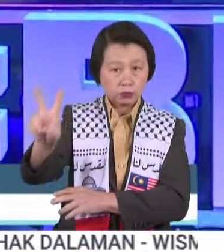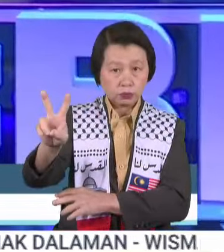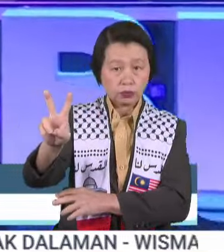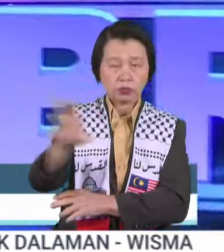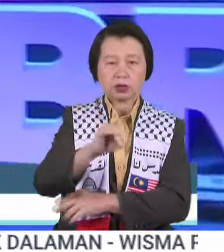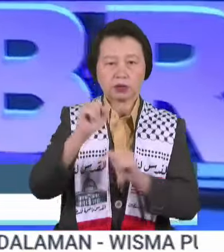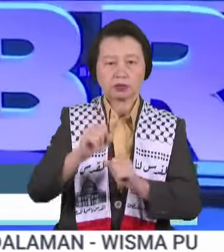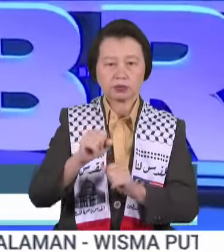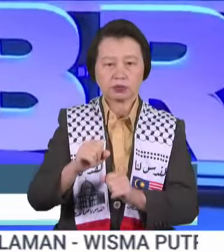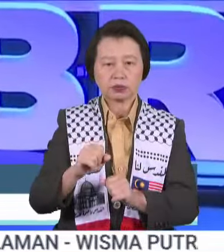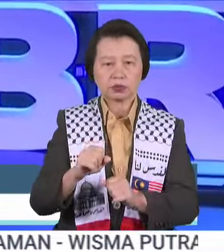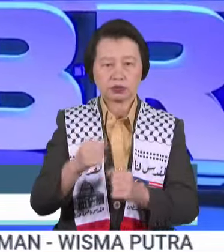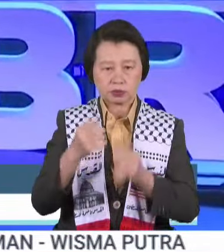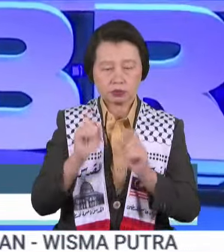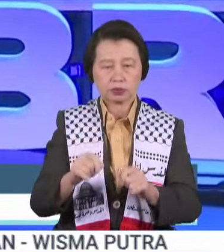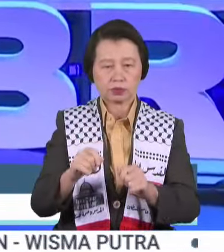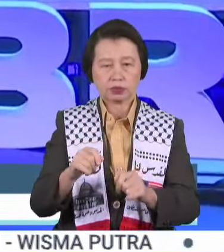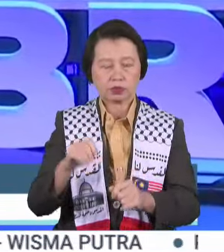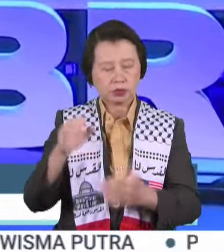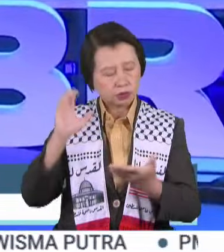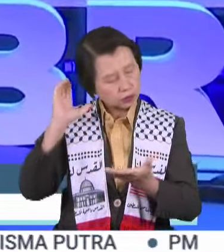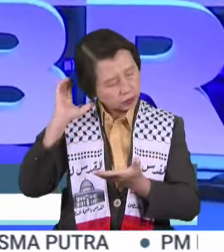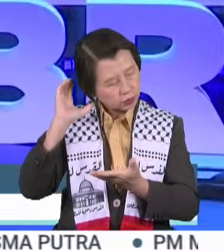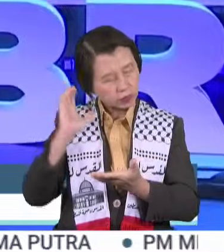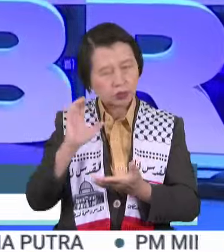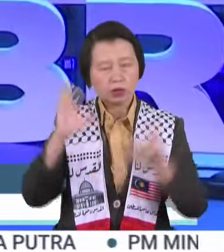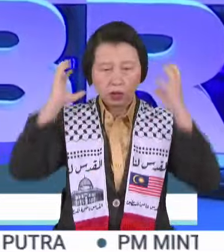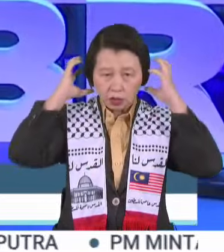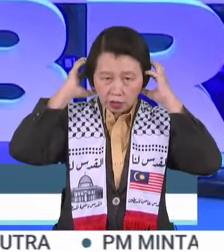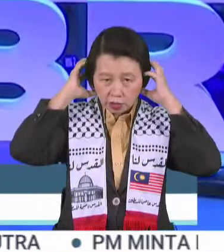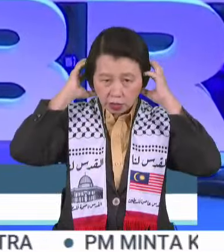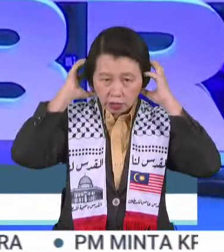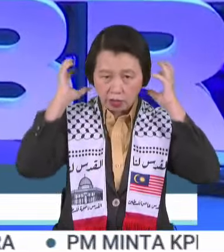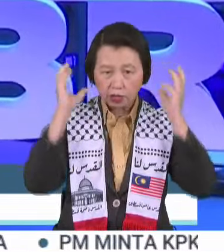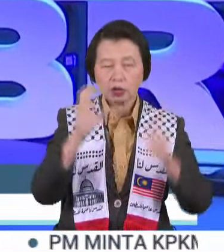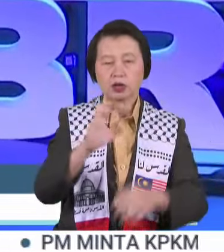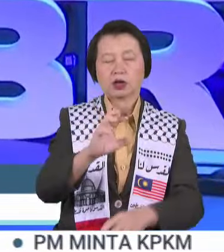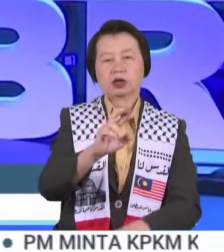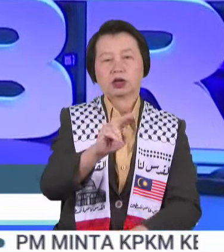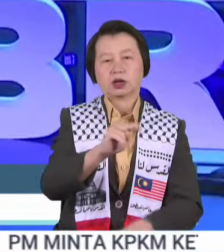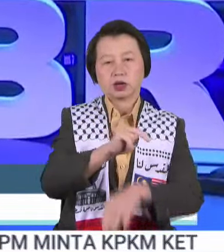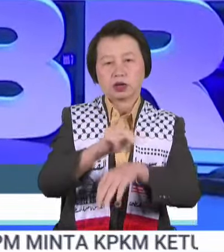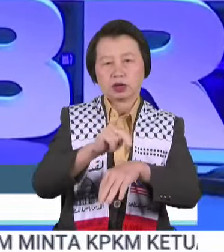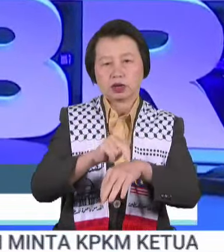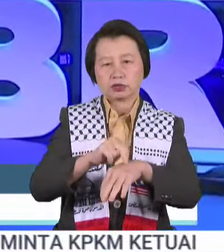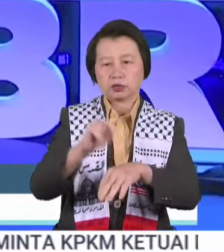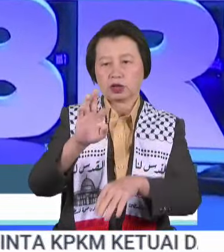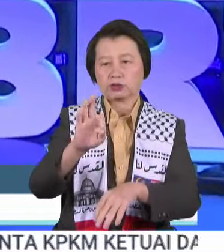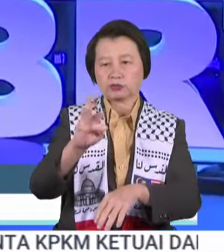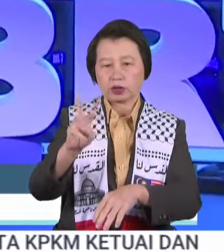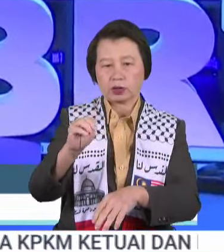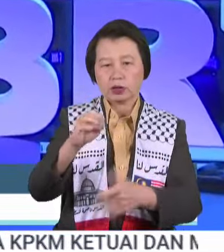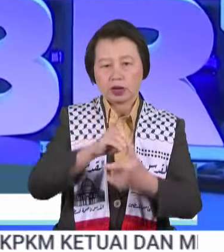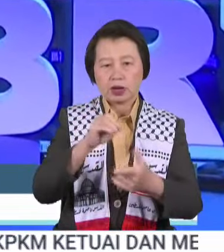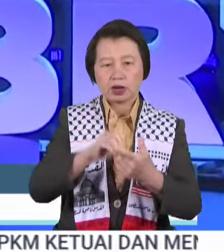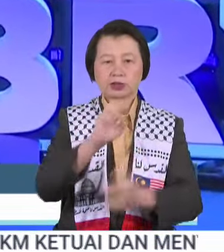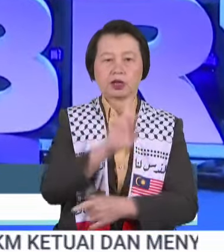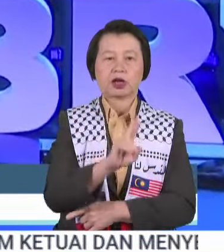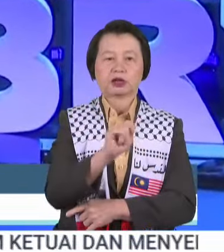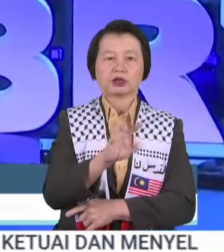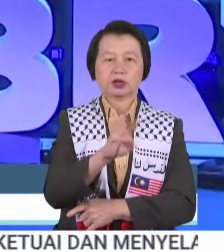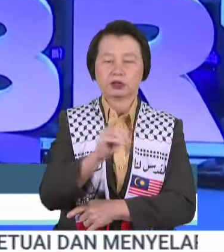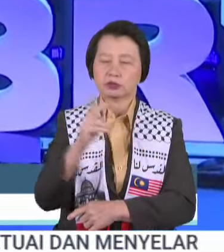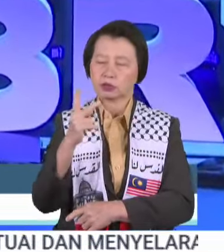juga boleh mendengar di saluran radio rasmi Nasional FM, ataupun boleh melayari RTM Klik di